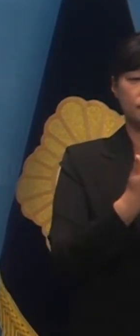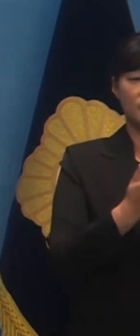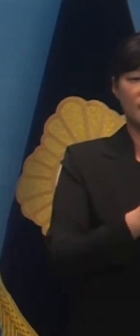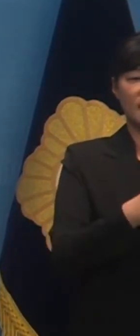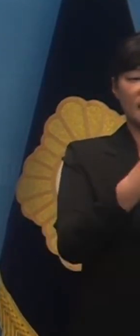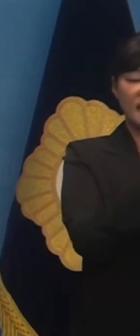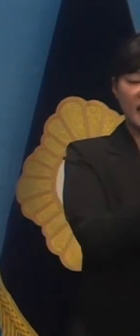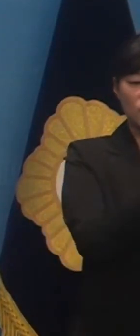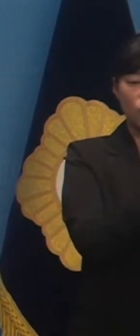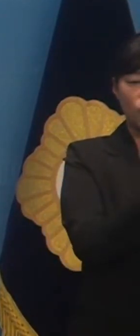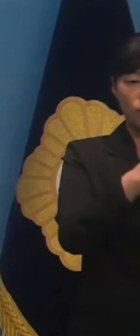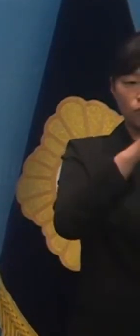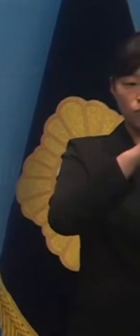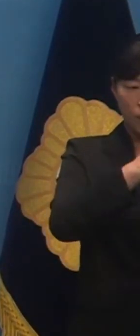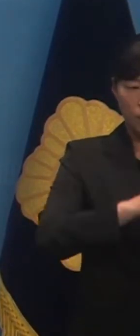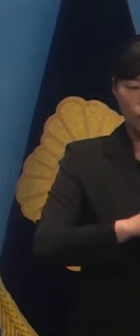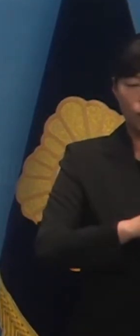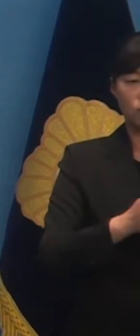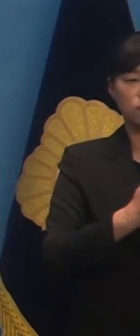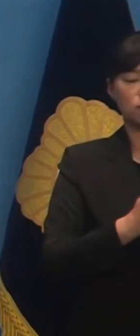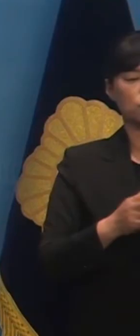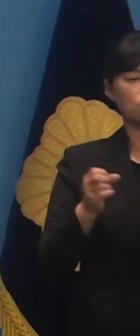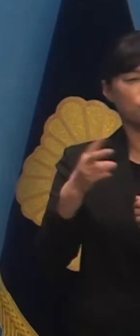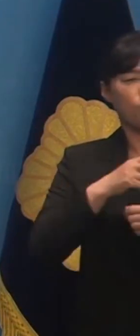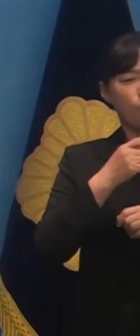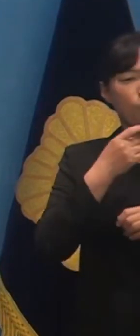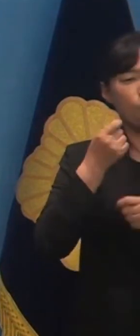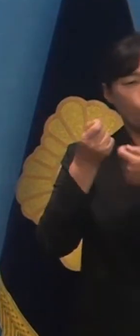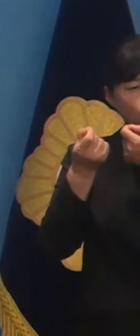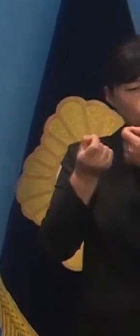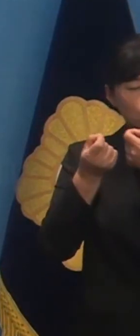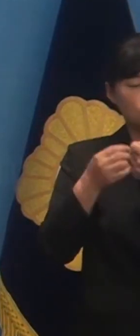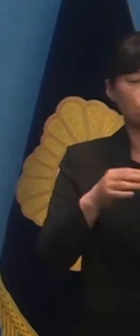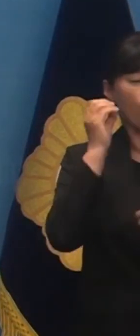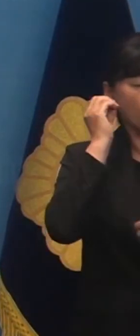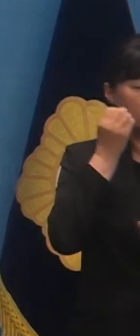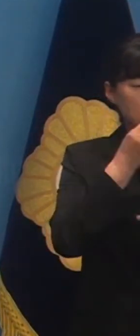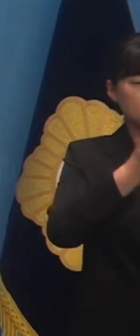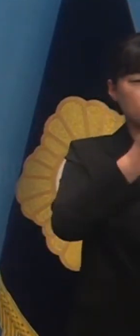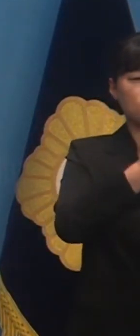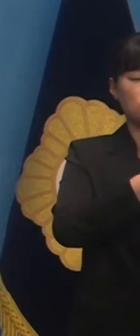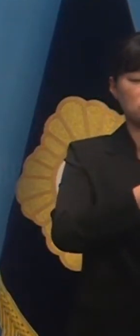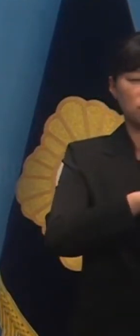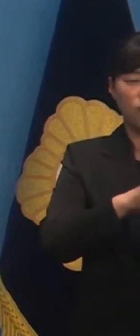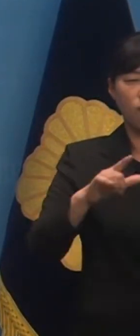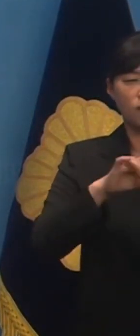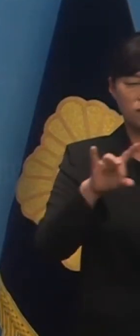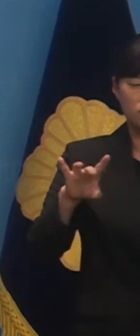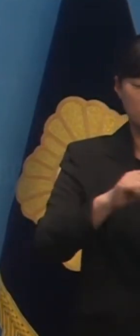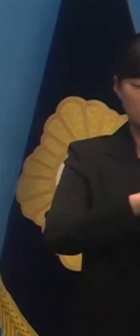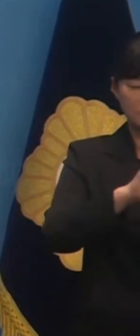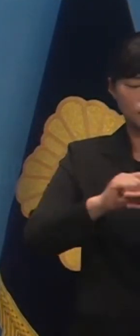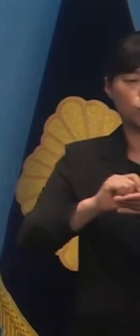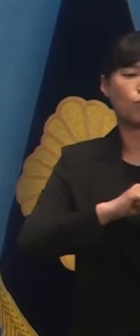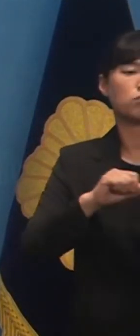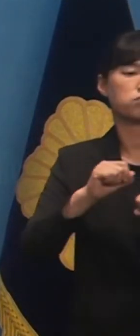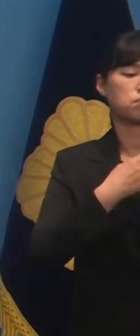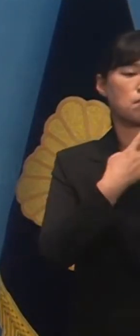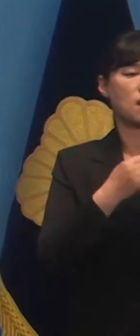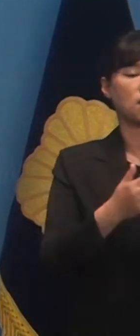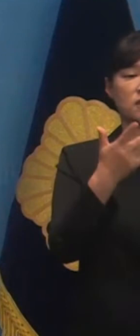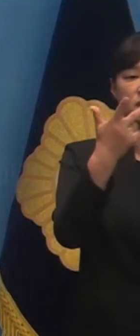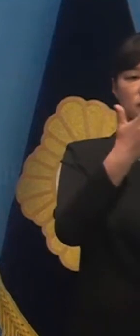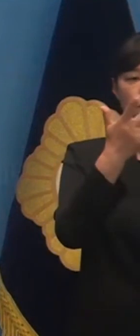디지털 플랫폼 연구소가 극우 보수 홈페이지를 개발하고 각종 서명운동을 주도한 점.